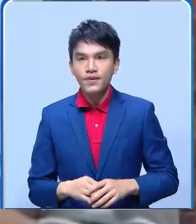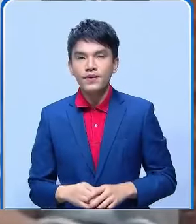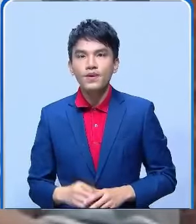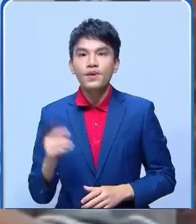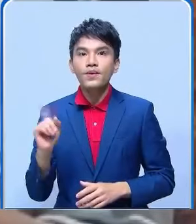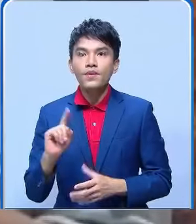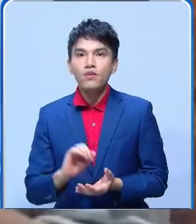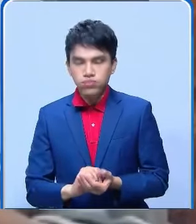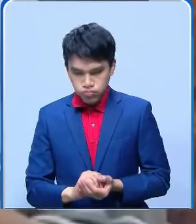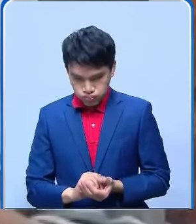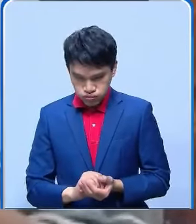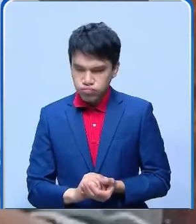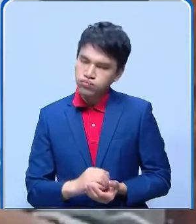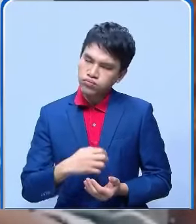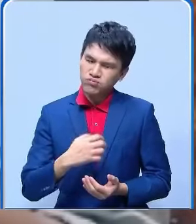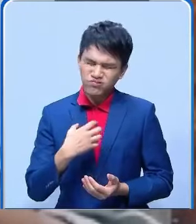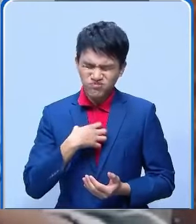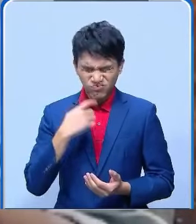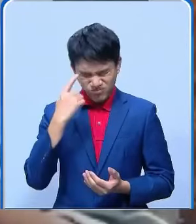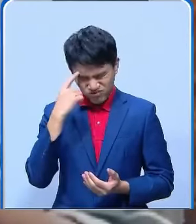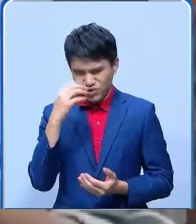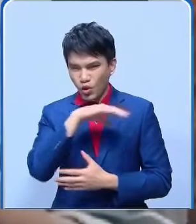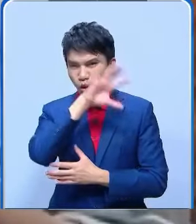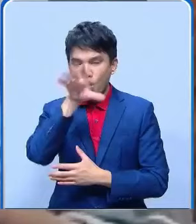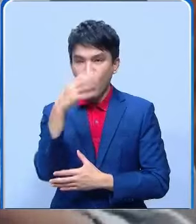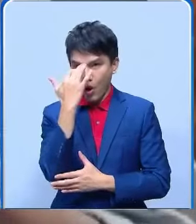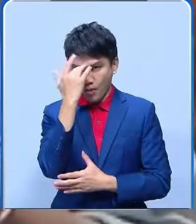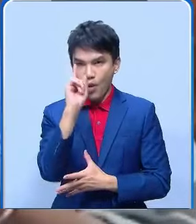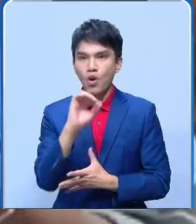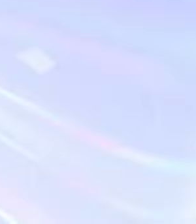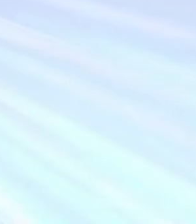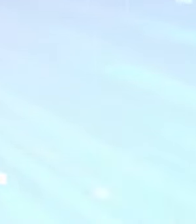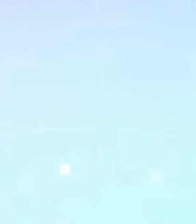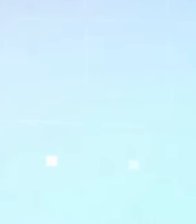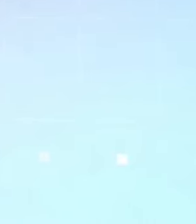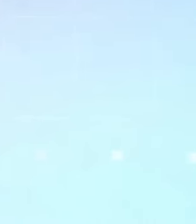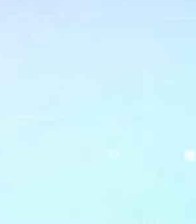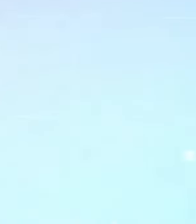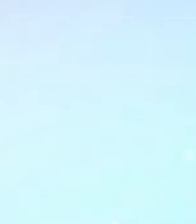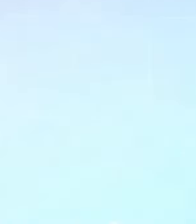ได้ถอดบทเรียนเรื่องนี้กันว่าเอ๊ะไปพลาดท่าตรงไหนยังไงถึงโดนหลอกไปแบบนั้นได้นะคะ